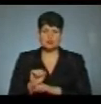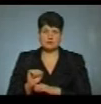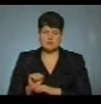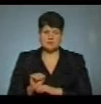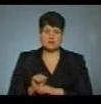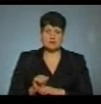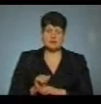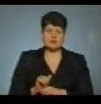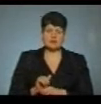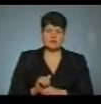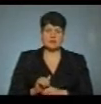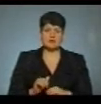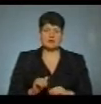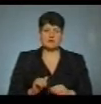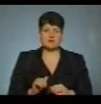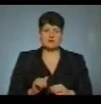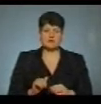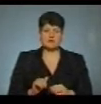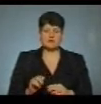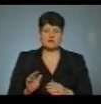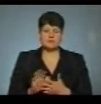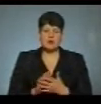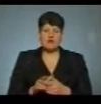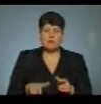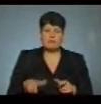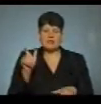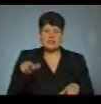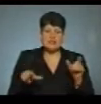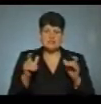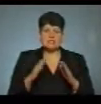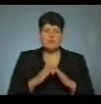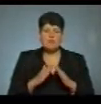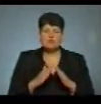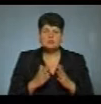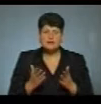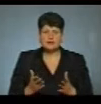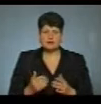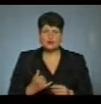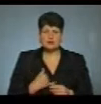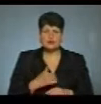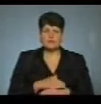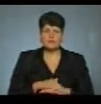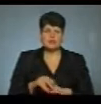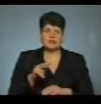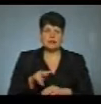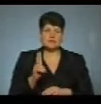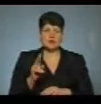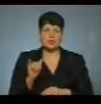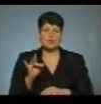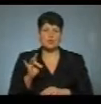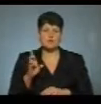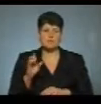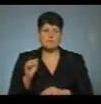скрізь дезінфікують щось, а от в під'їздах будинків, от нас вулиця Леся Курбуса,